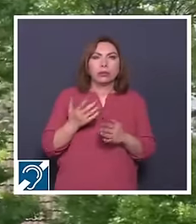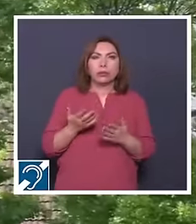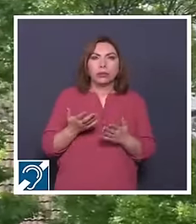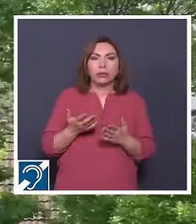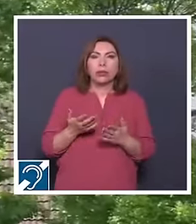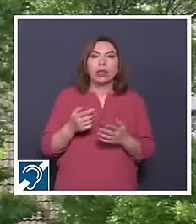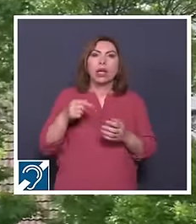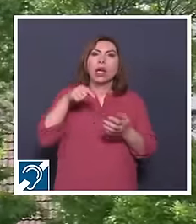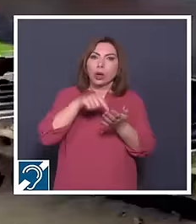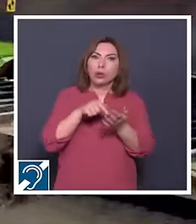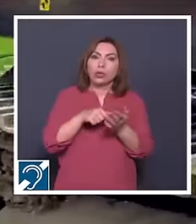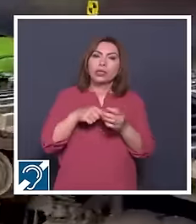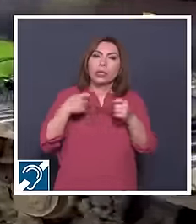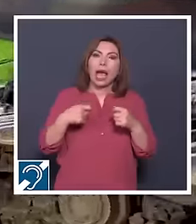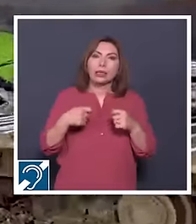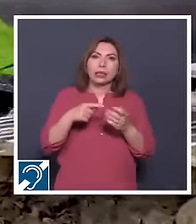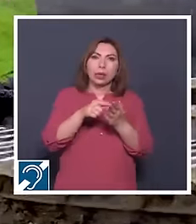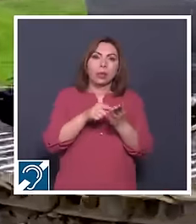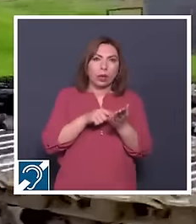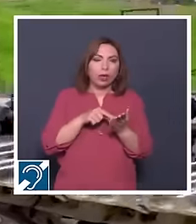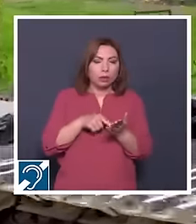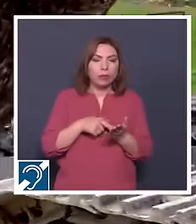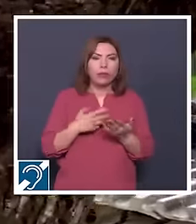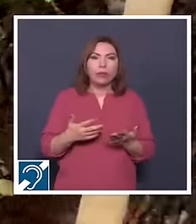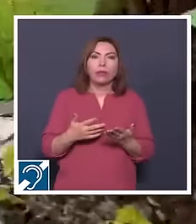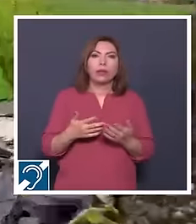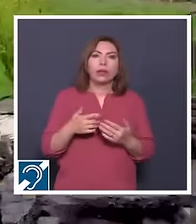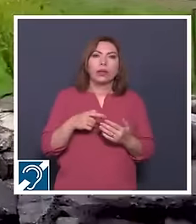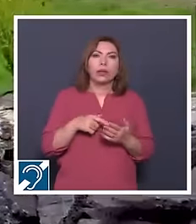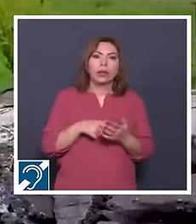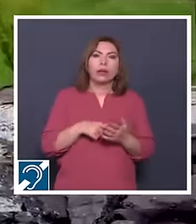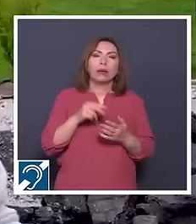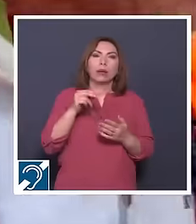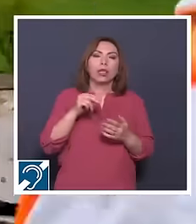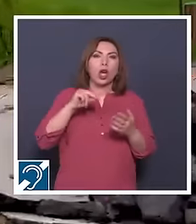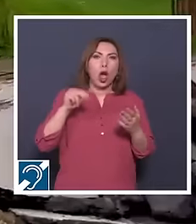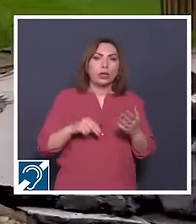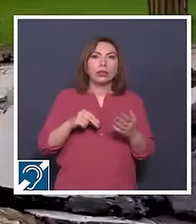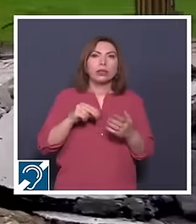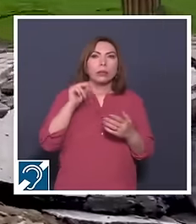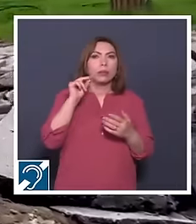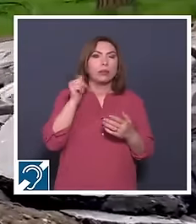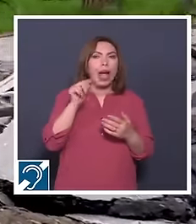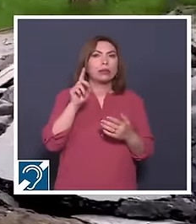sunt cuprinse în asigurare, în contractul PAD,